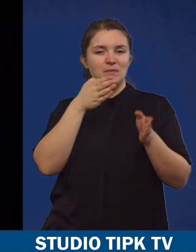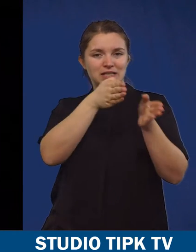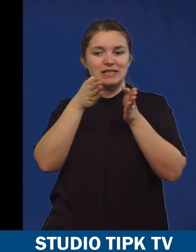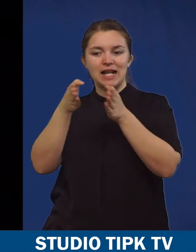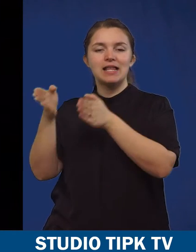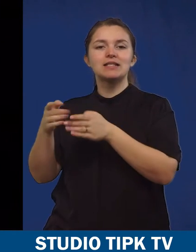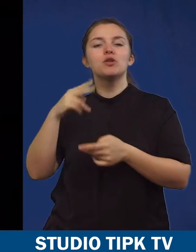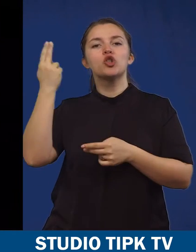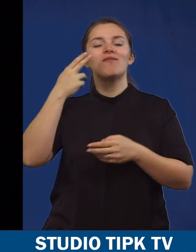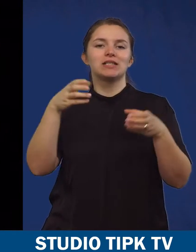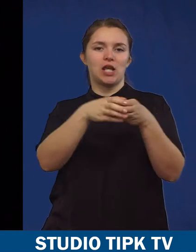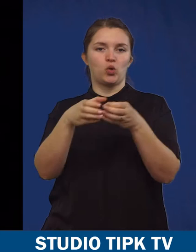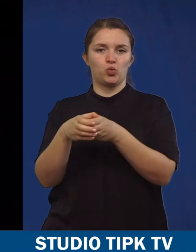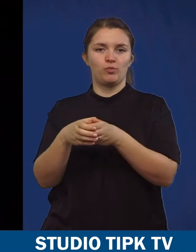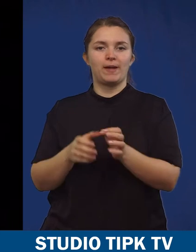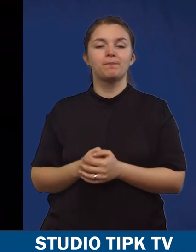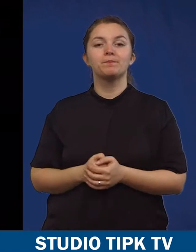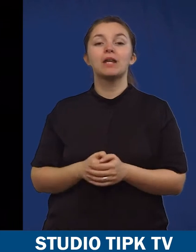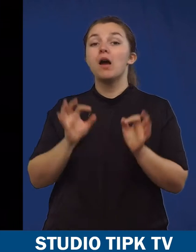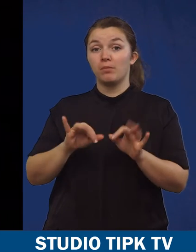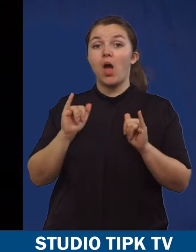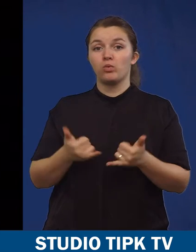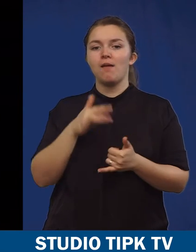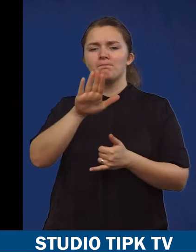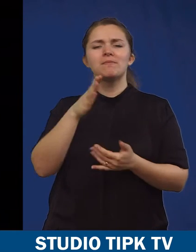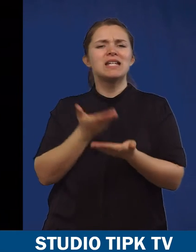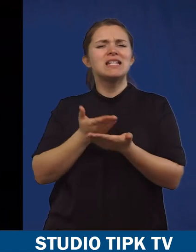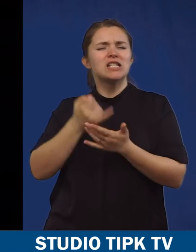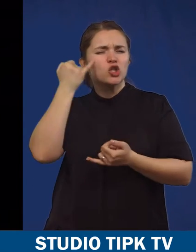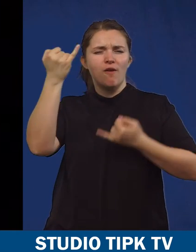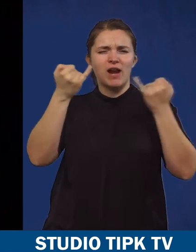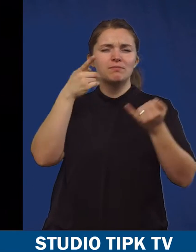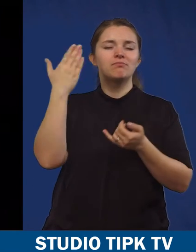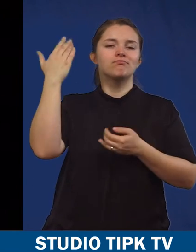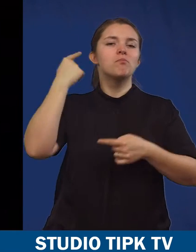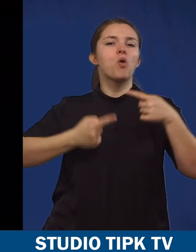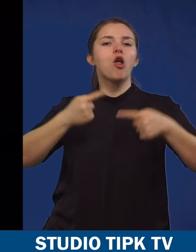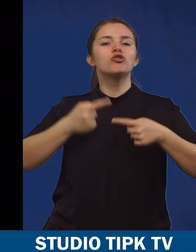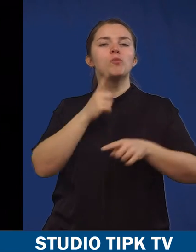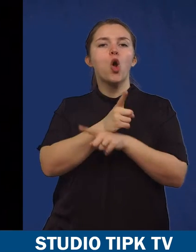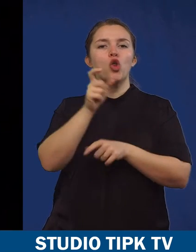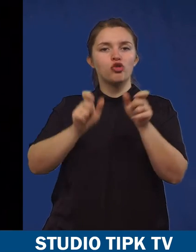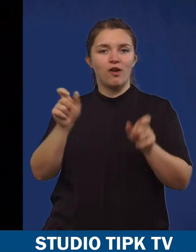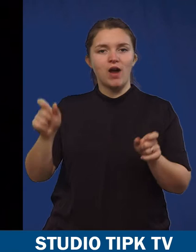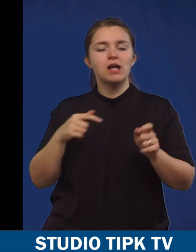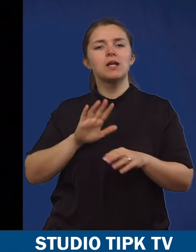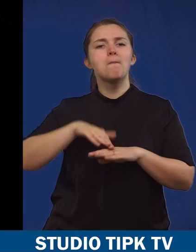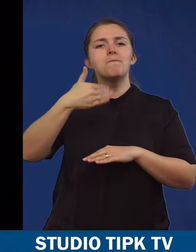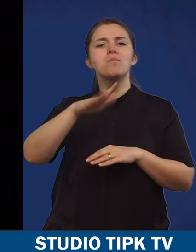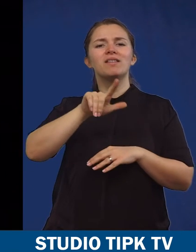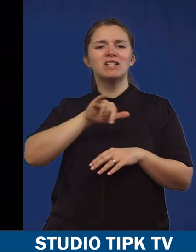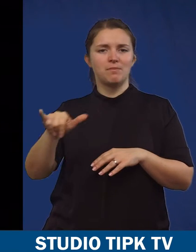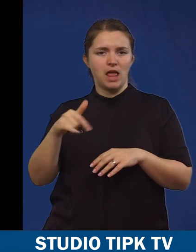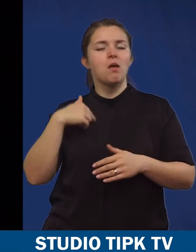družbe. Prav je, da njenim snovalcem in tedanjim političnim odločevalcem po četrt